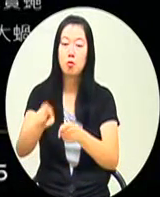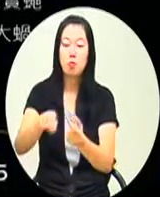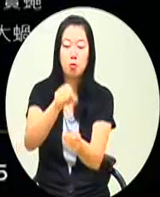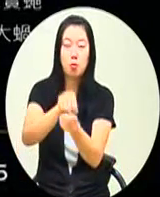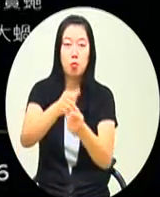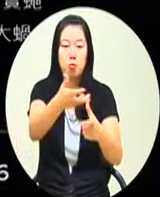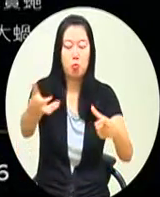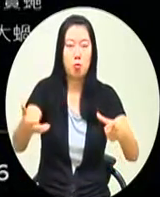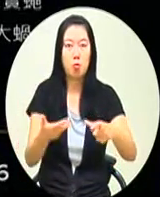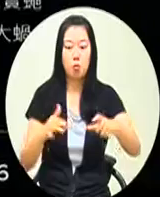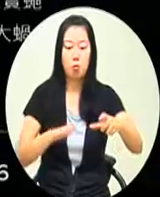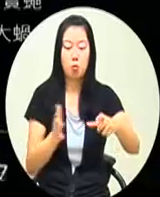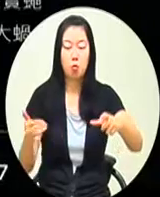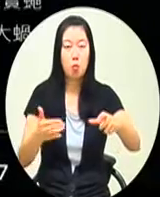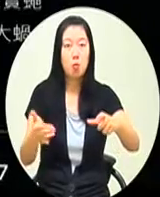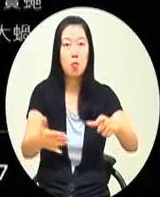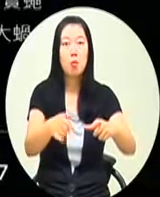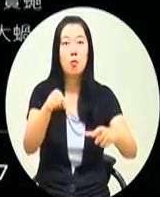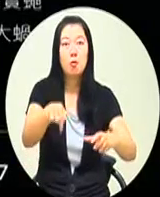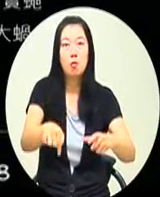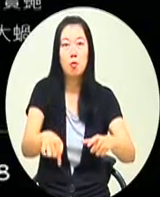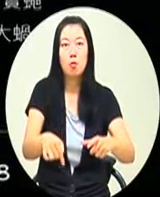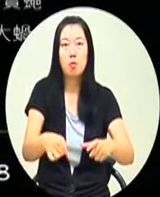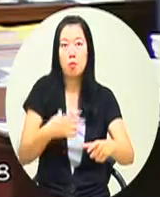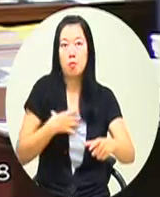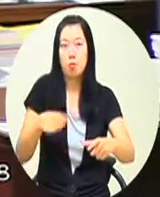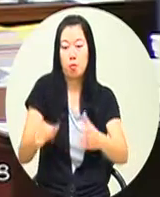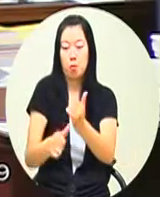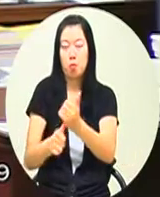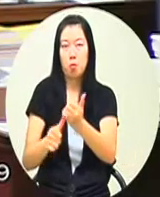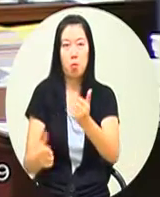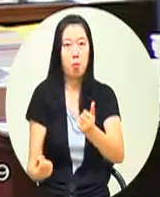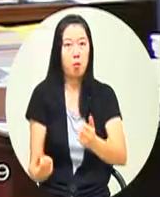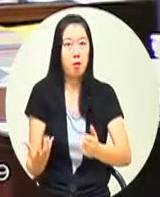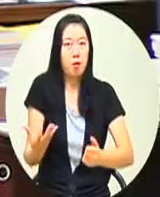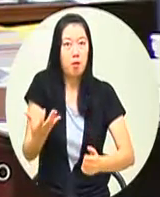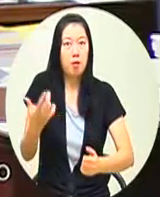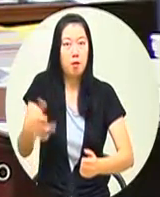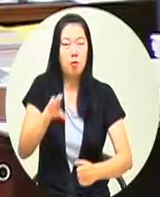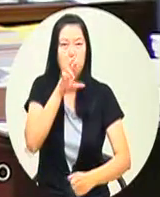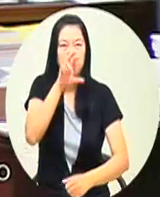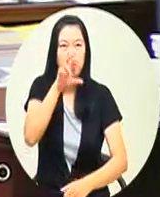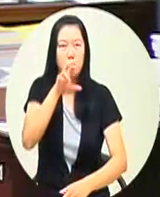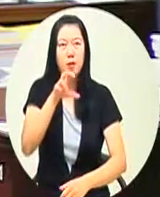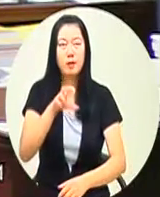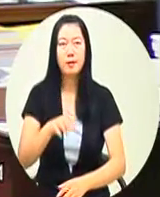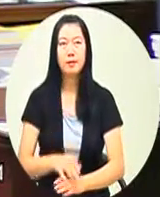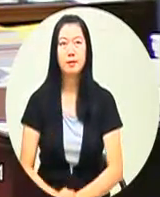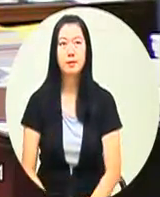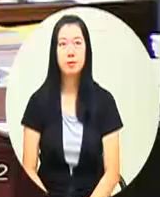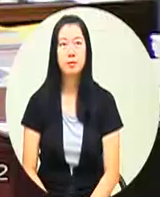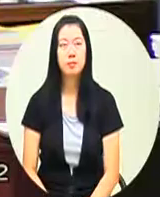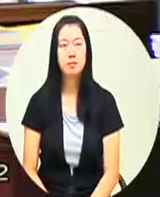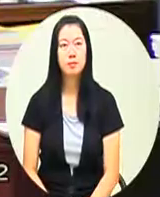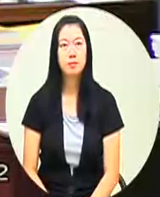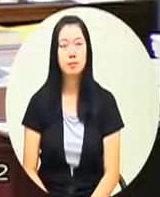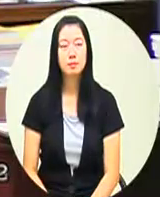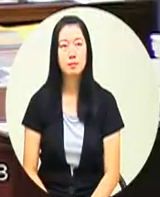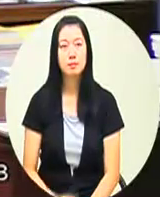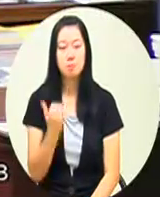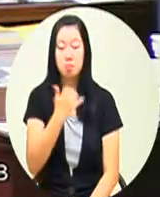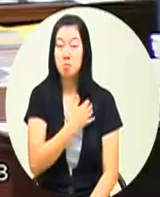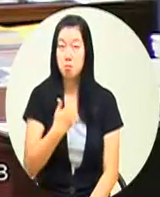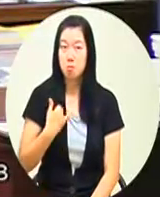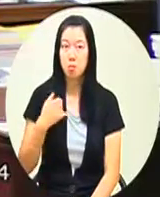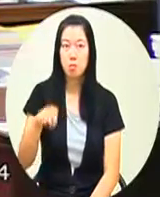鲶鱼的危害就比象鱼更大了，因为它会繁殖，而且生得很快，而且又凶又猛，好，所以这个东西其实就是可能都是一